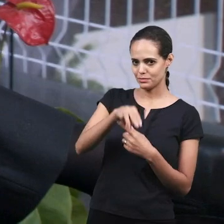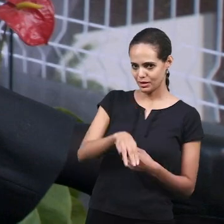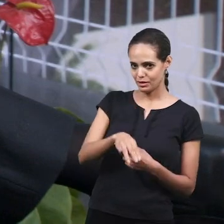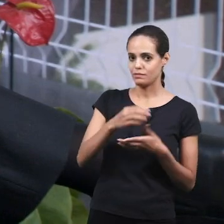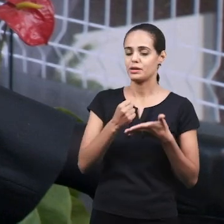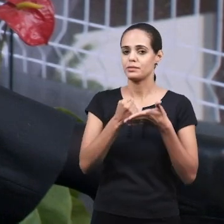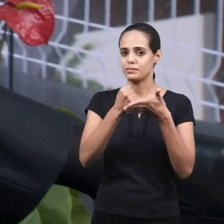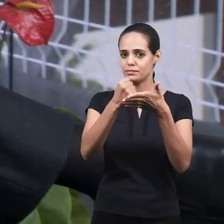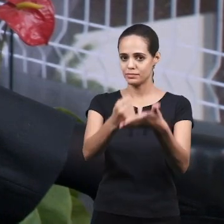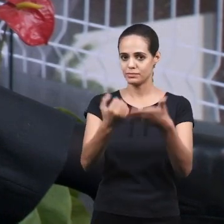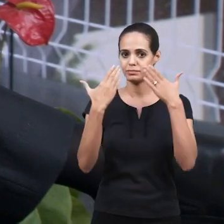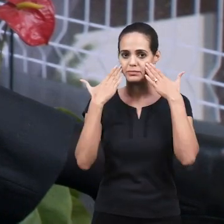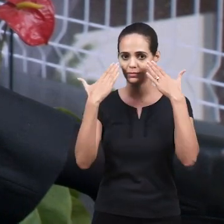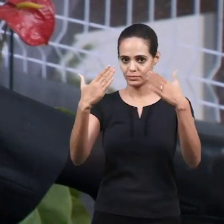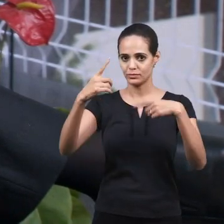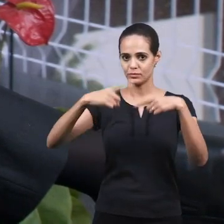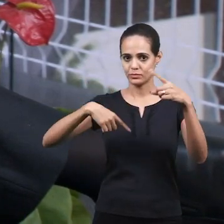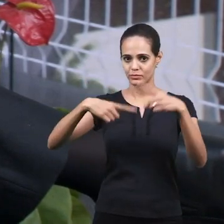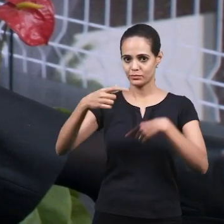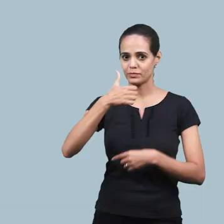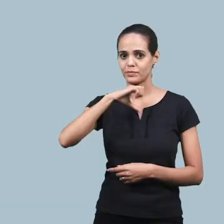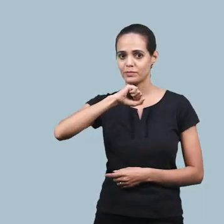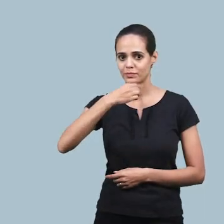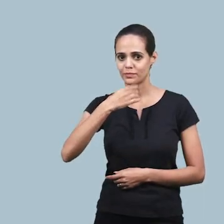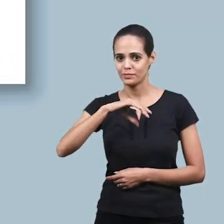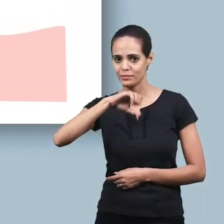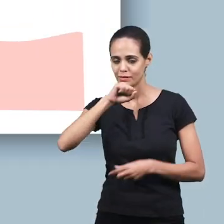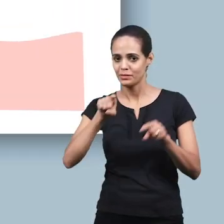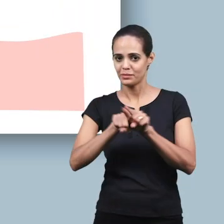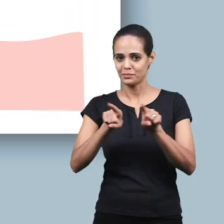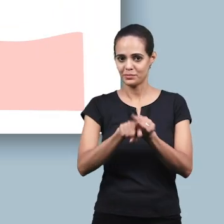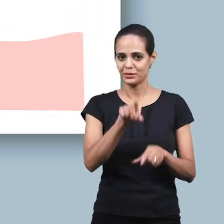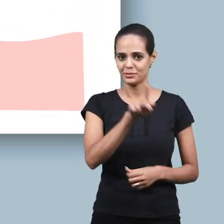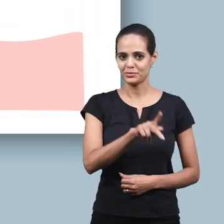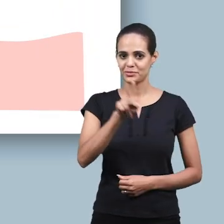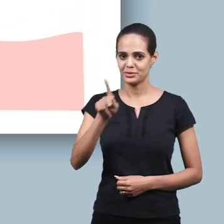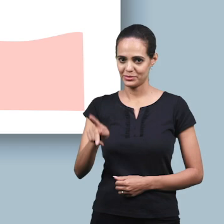matériel d'appui pour les parents et aussi pour les professeurs.